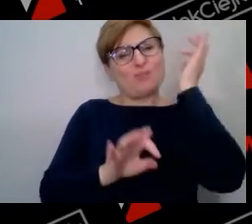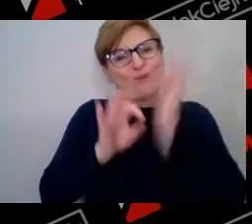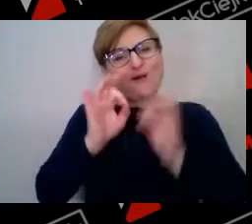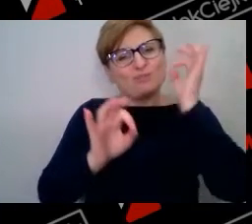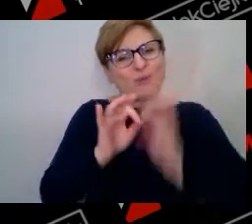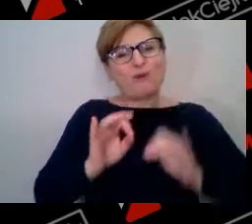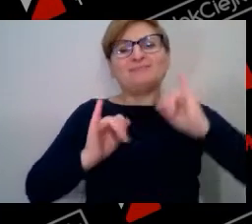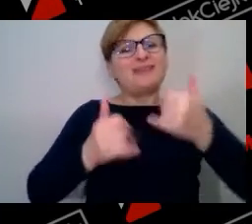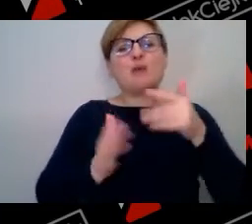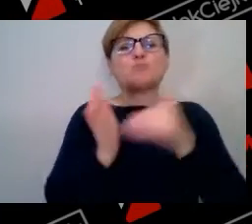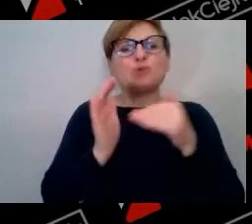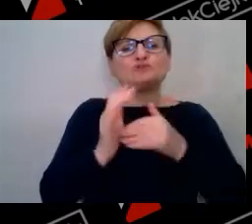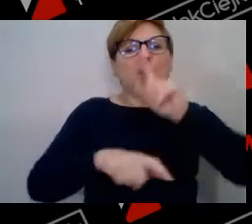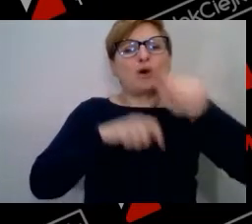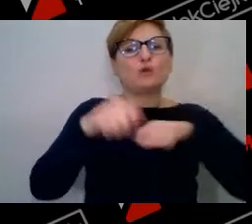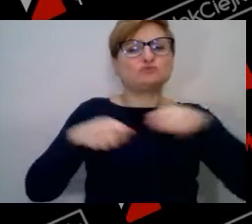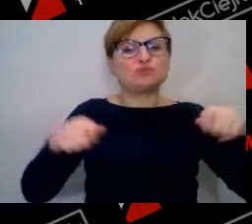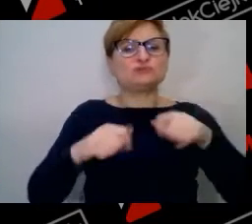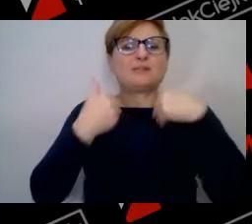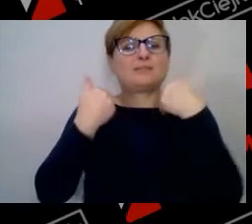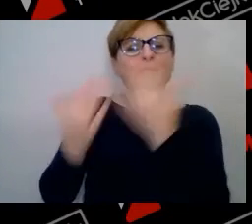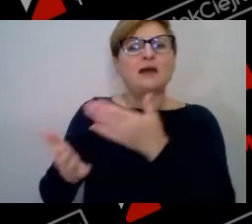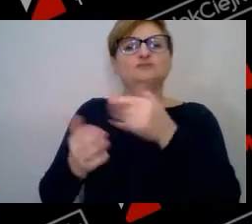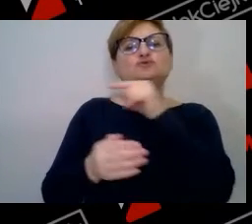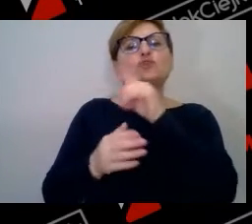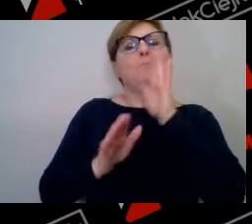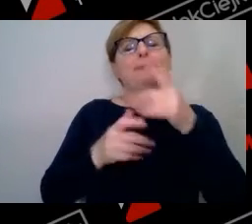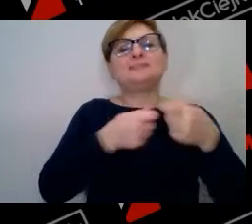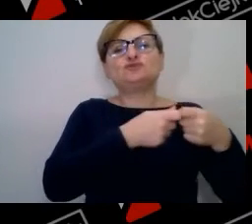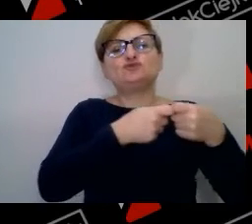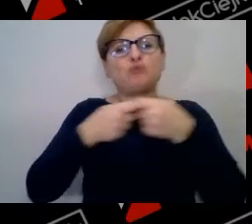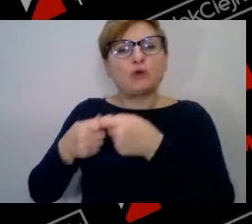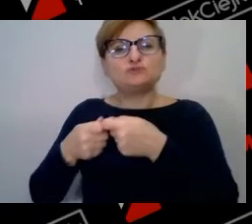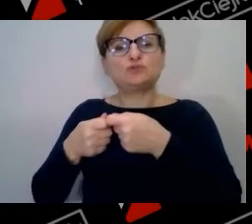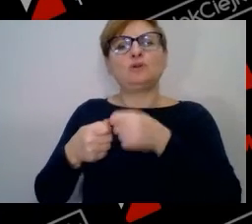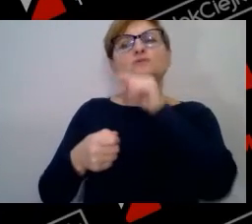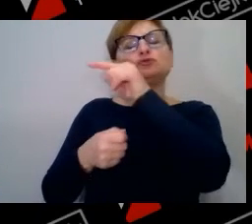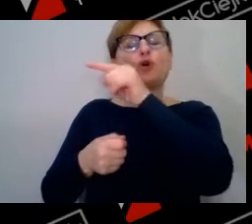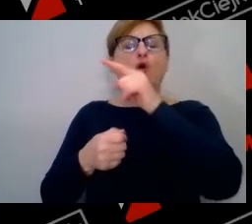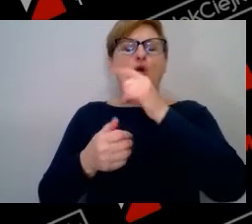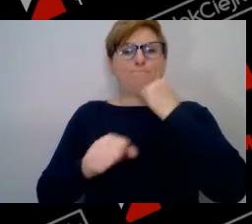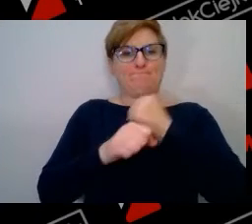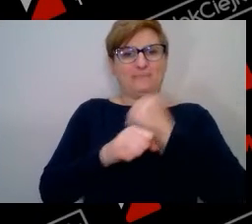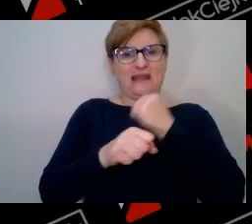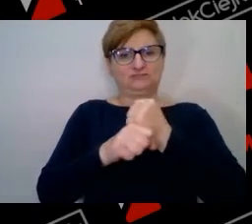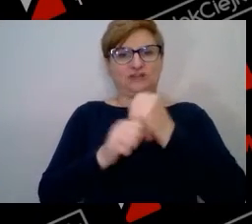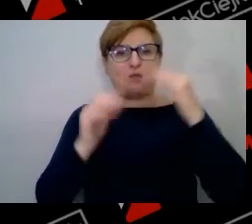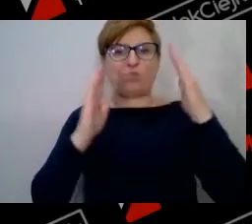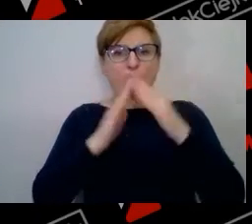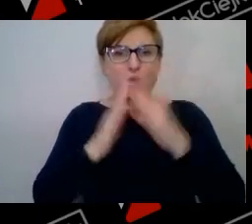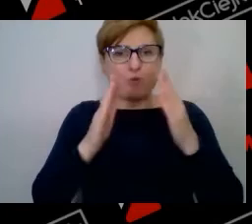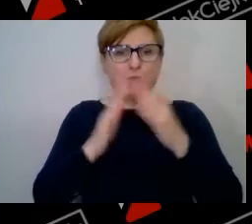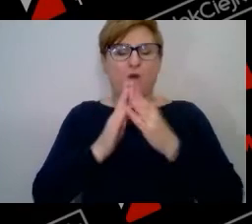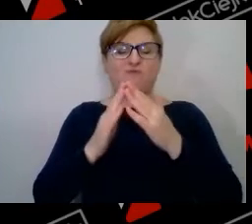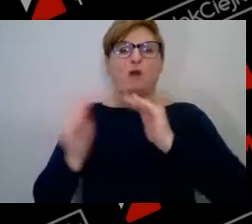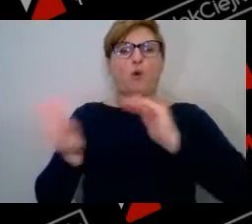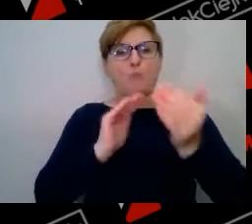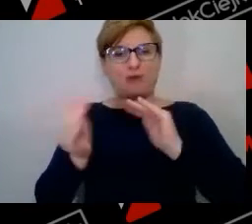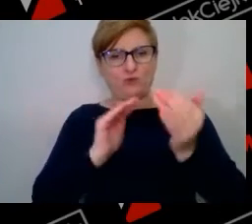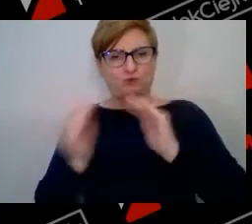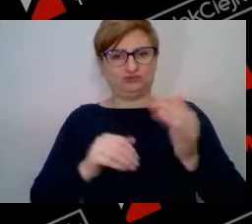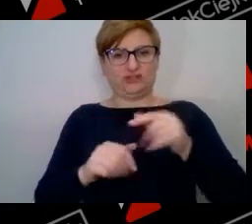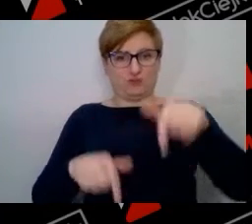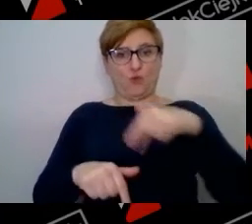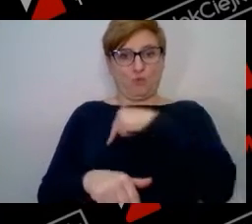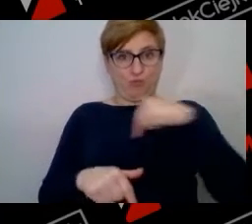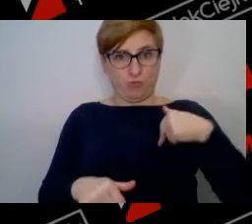rozwiązań, które rozwiążą problemy związane z domową i odpłatną pracą opiekuńczą w Polsce i wkrótce je Państwu przedstawimy. Warto jest też podkreślić,